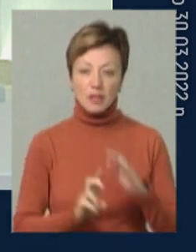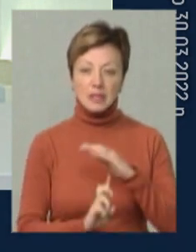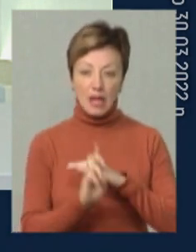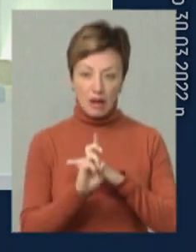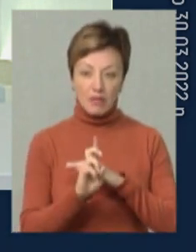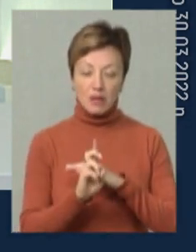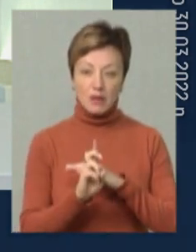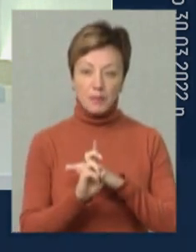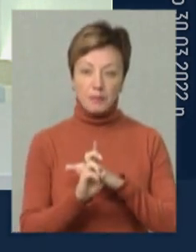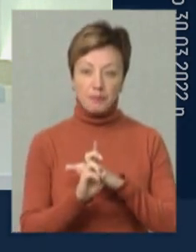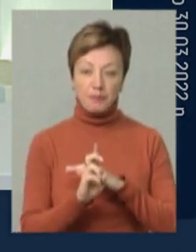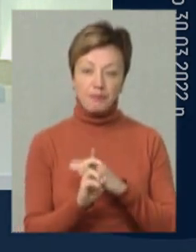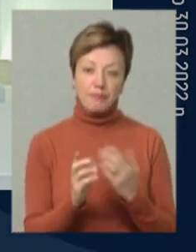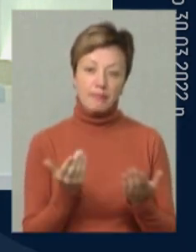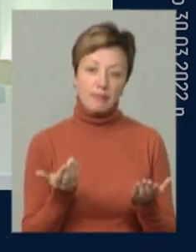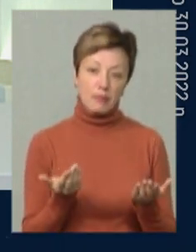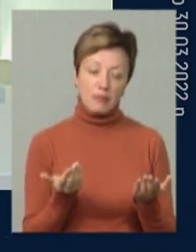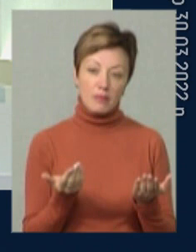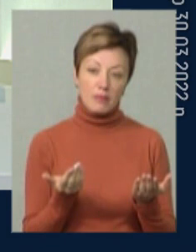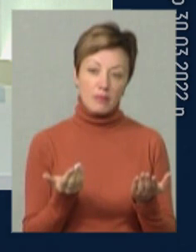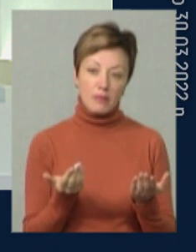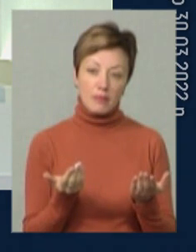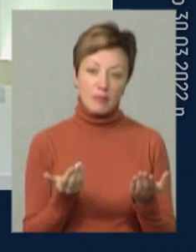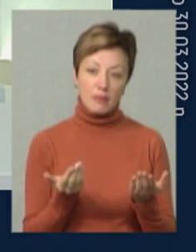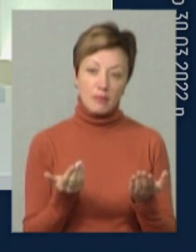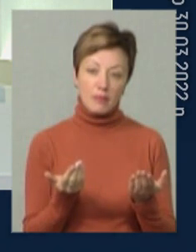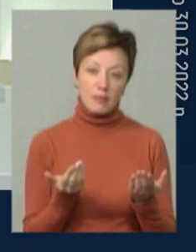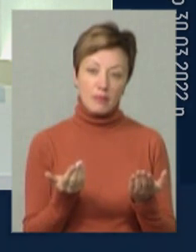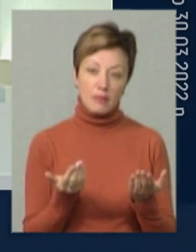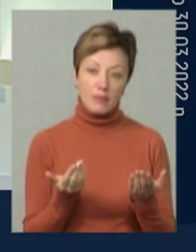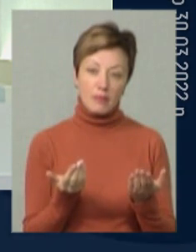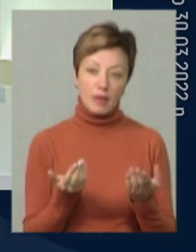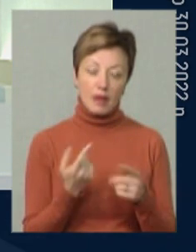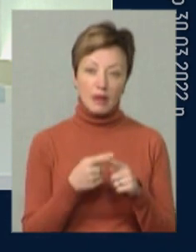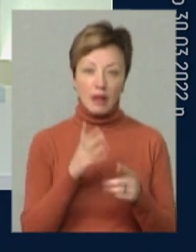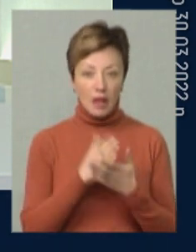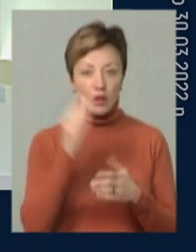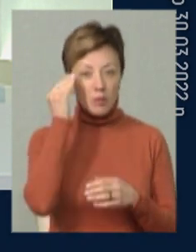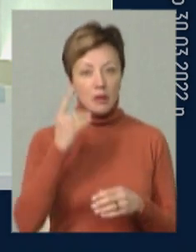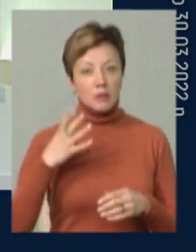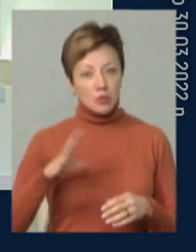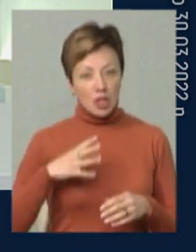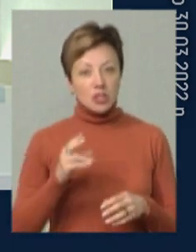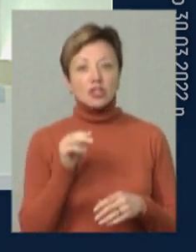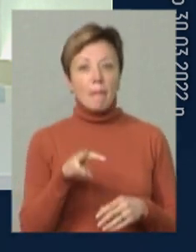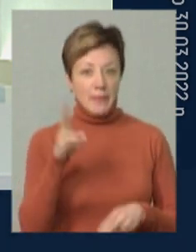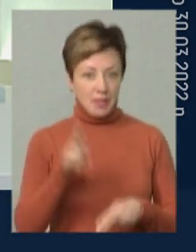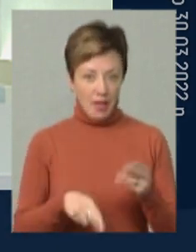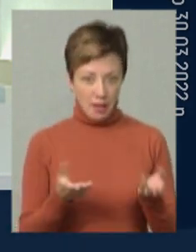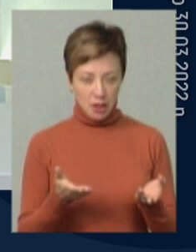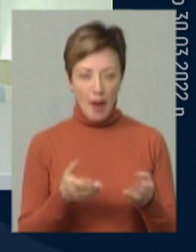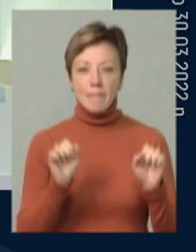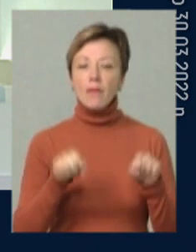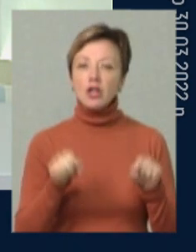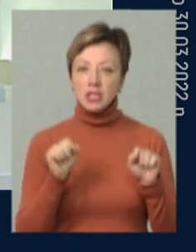церкви десь пробігає ось той бекграунд, що треба почекати все-таки, чим це закінчиться. Тобто